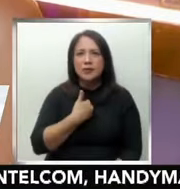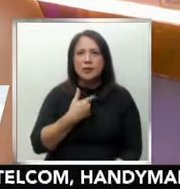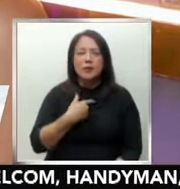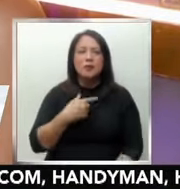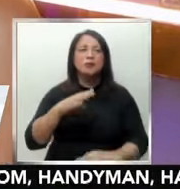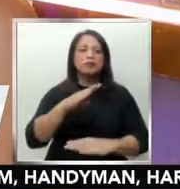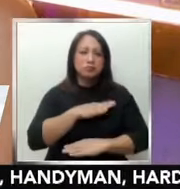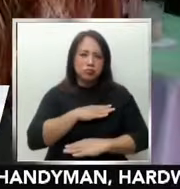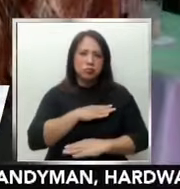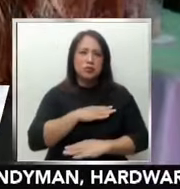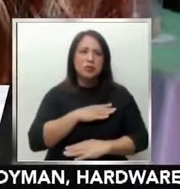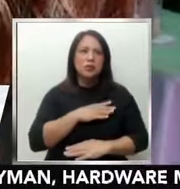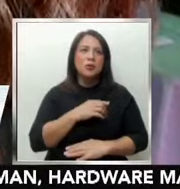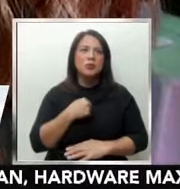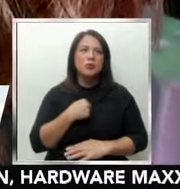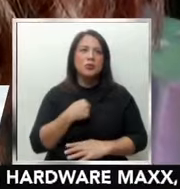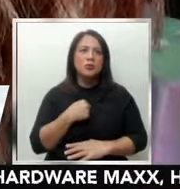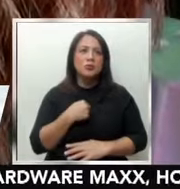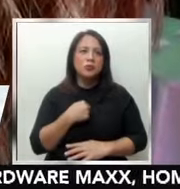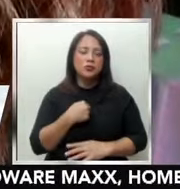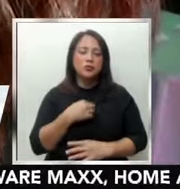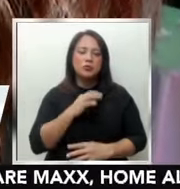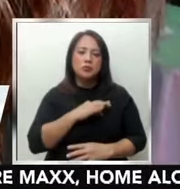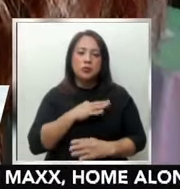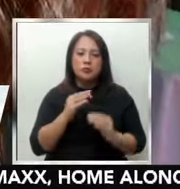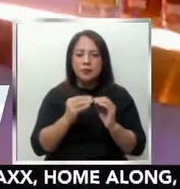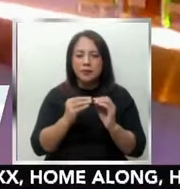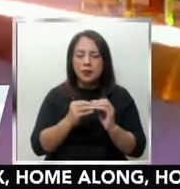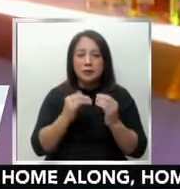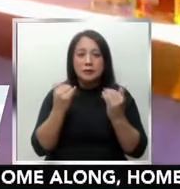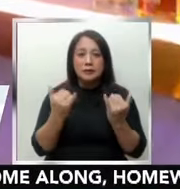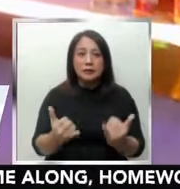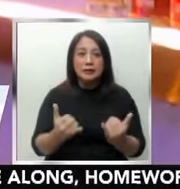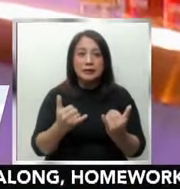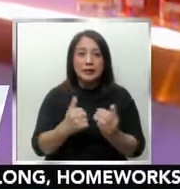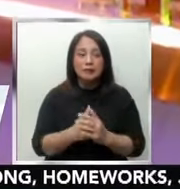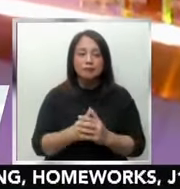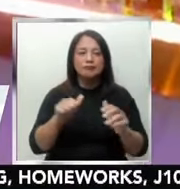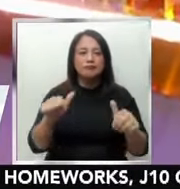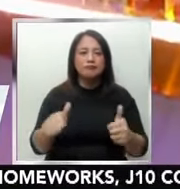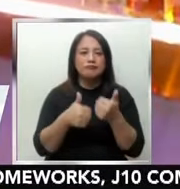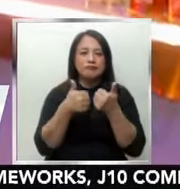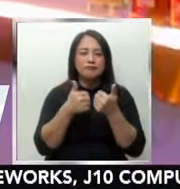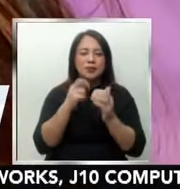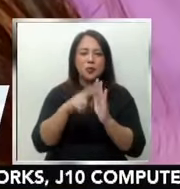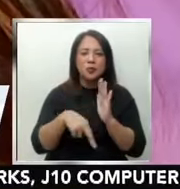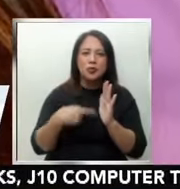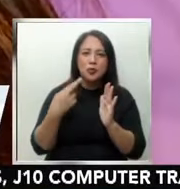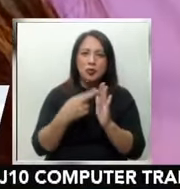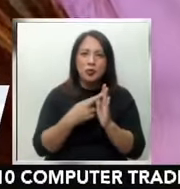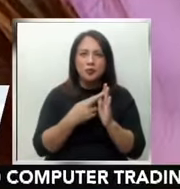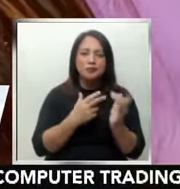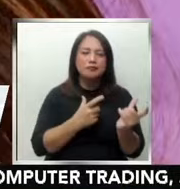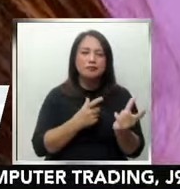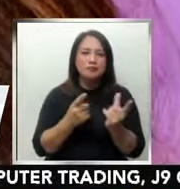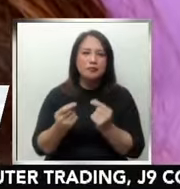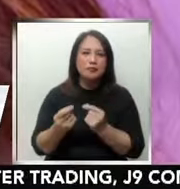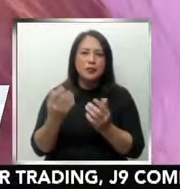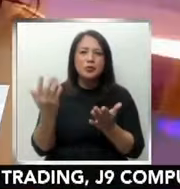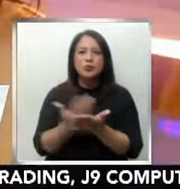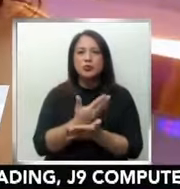mas you will gain more ngayon isang mapanghamong papel ulit ang kanyang gagampanan sa bago niyang